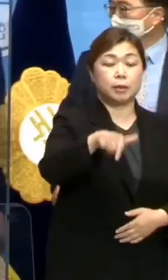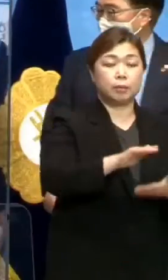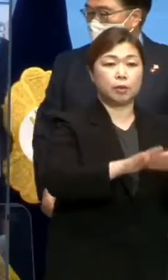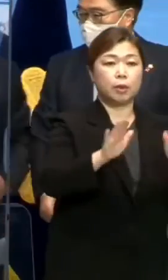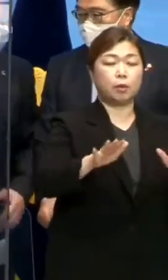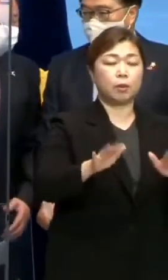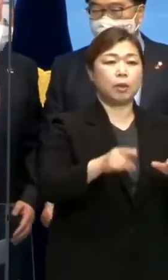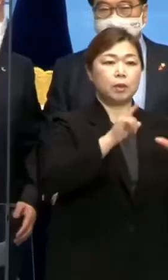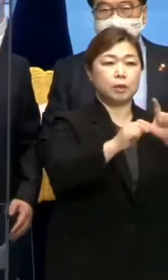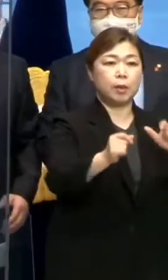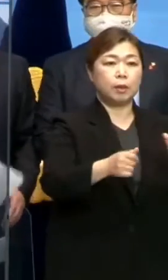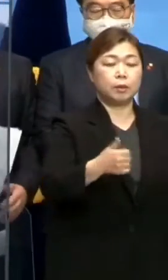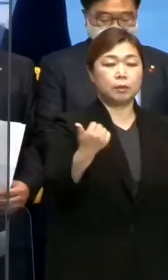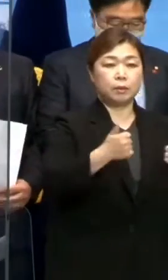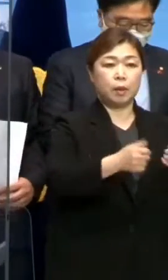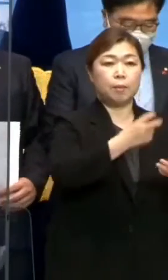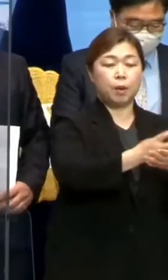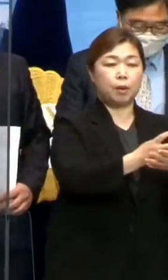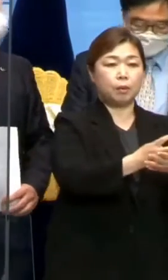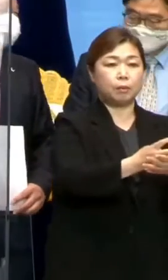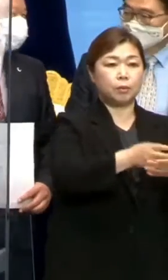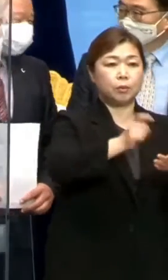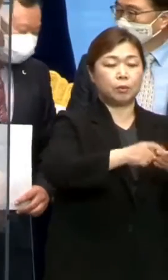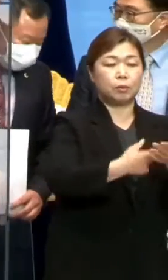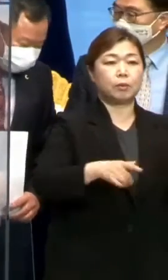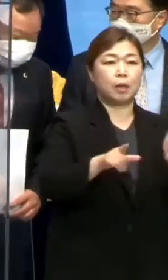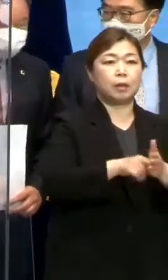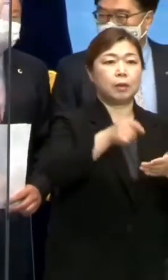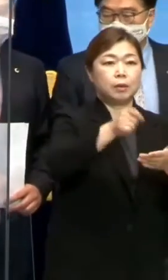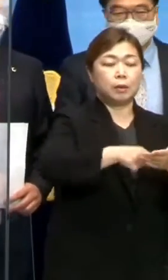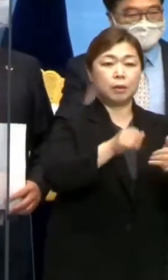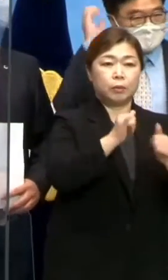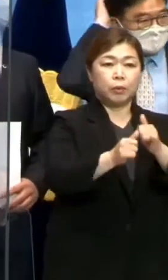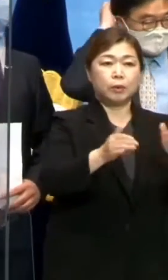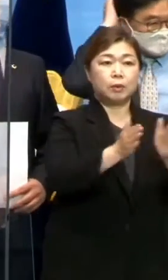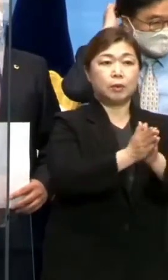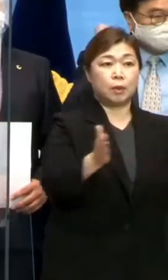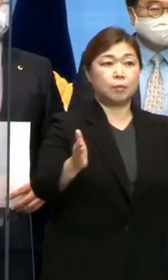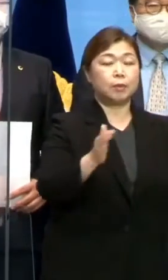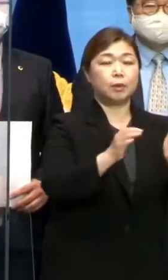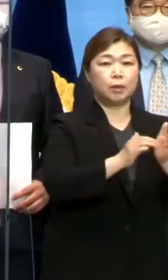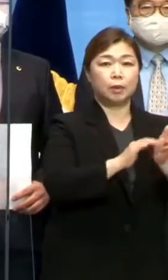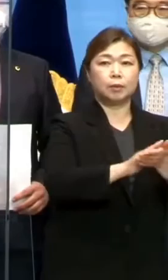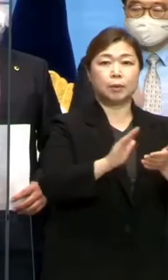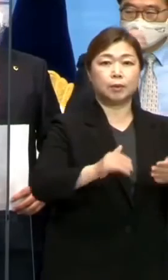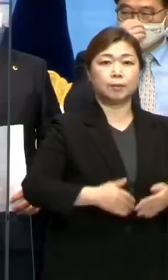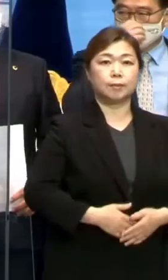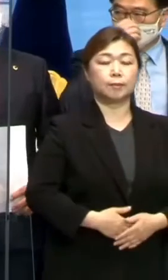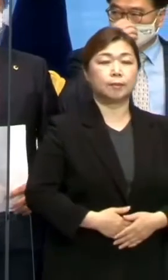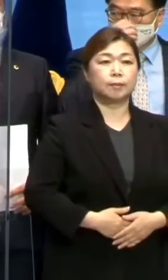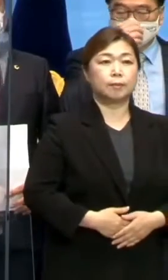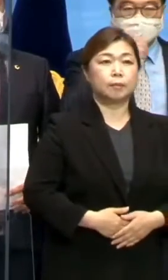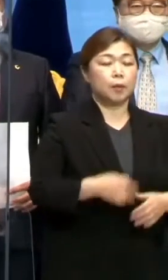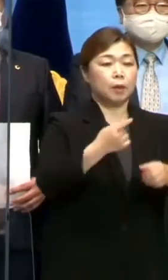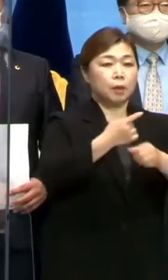지방의회 법 제정을 촉구하는 기자회견을 에 마련했습니다 아